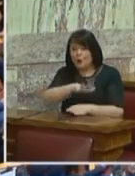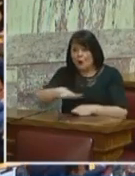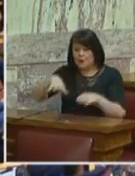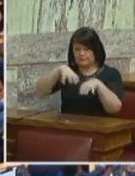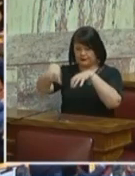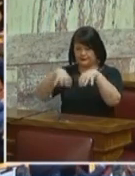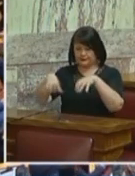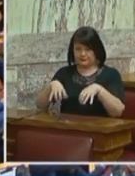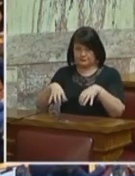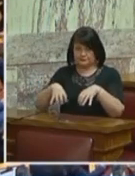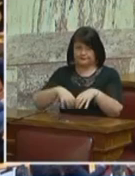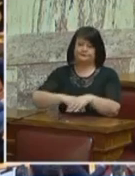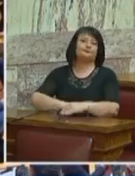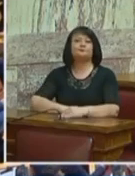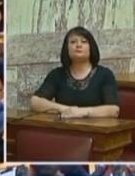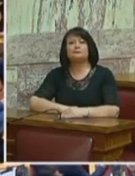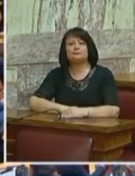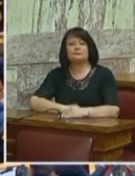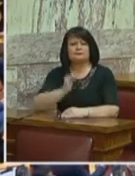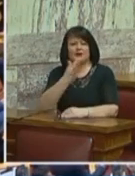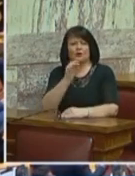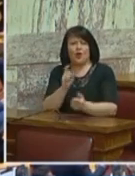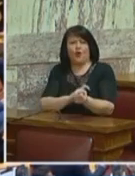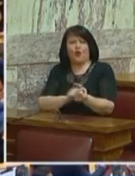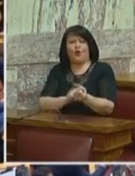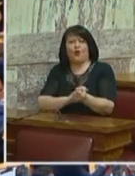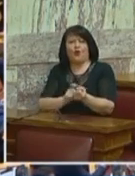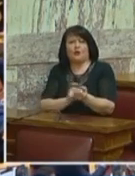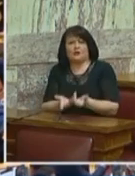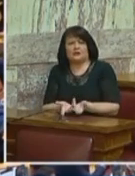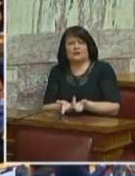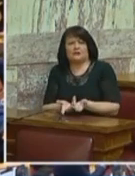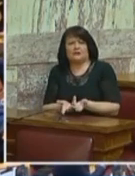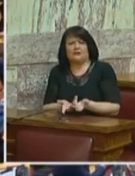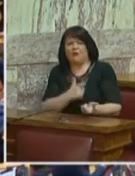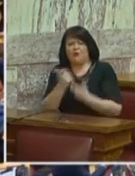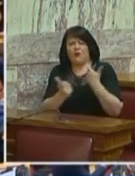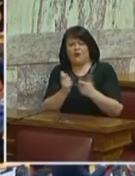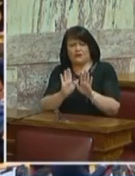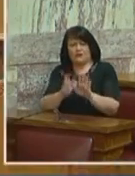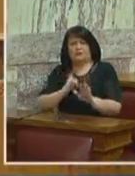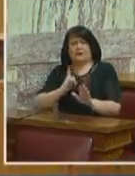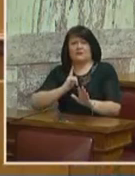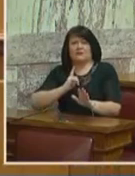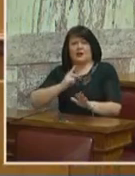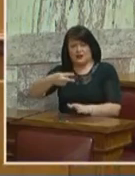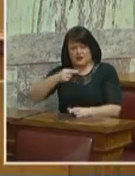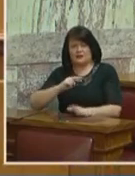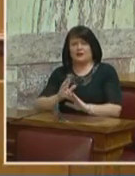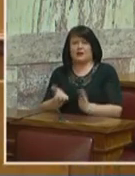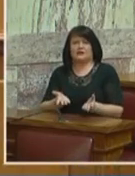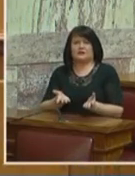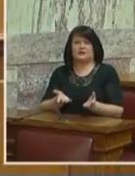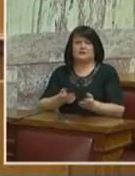Παρακαλώ. Γιατί τέτοια νευρικότητα. Σας παρακαλώ. Κύριε Πρόεδρε, συνεχίστε. Γιατί τέτοια νευρικότητα. Περιμένετε, θα απαντήσετε εφόλης της ύλης. Και